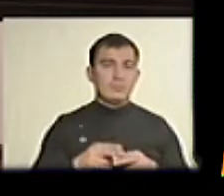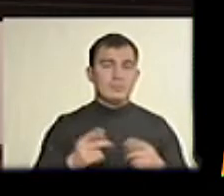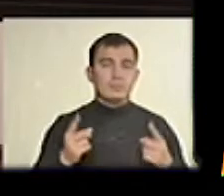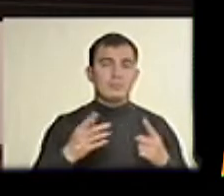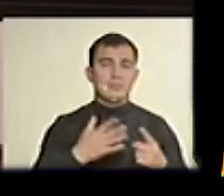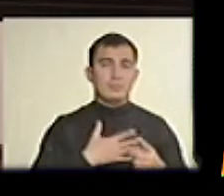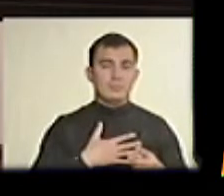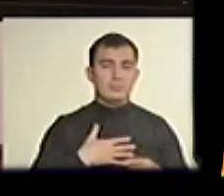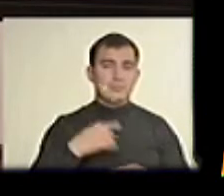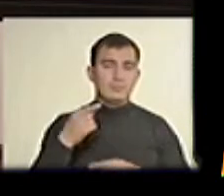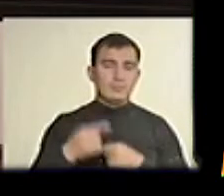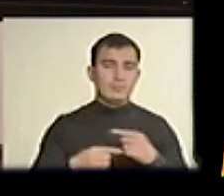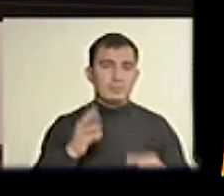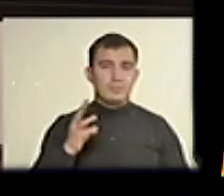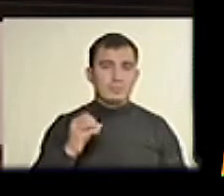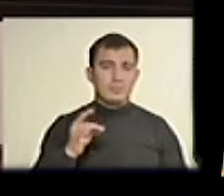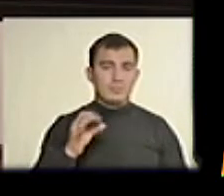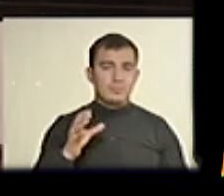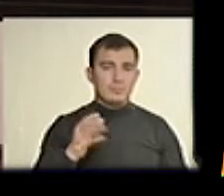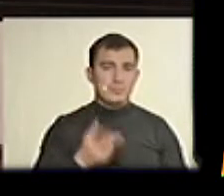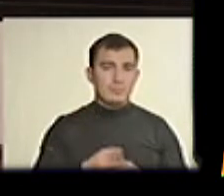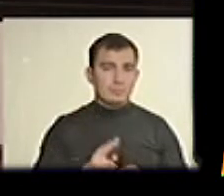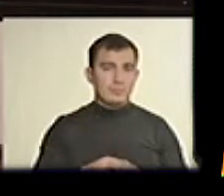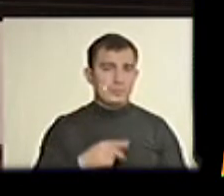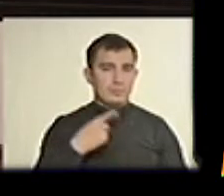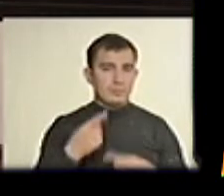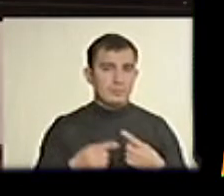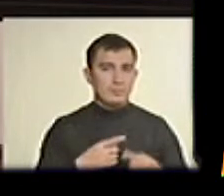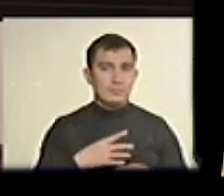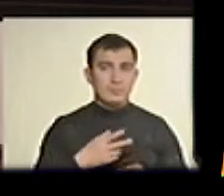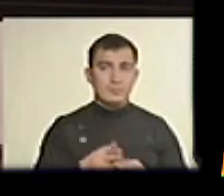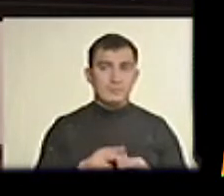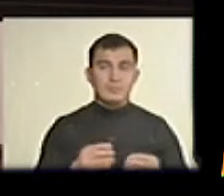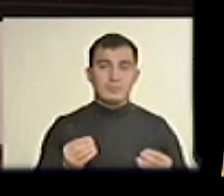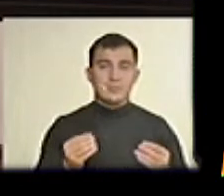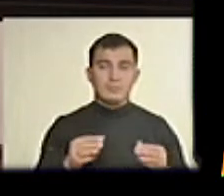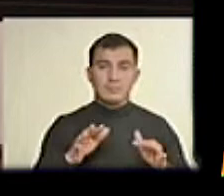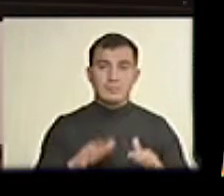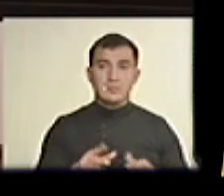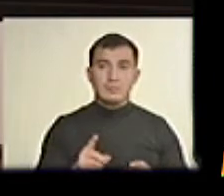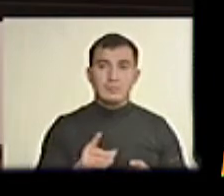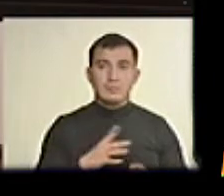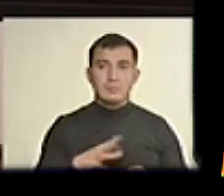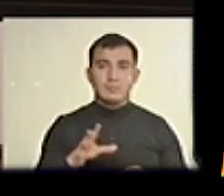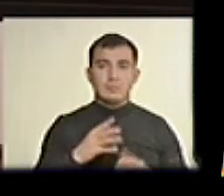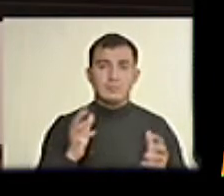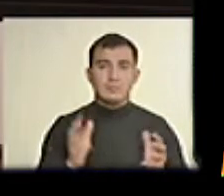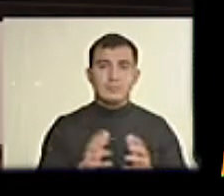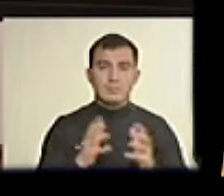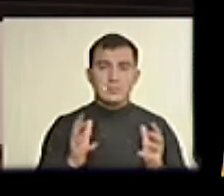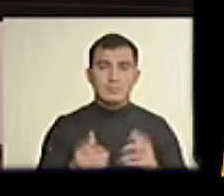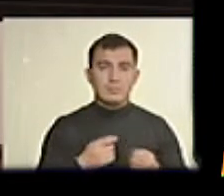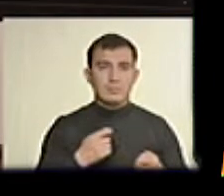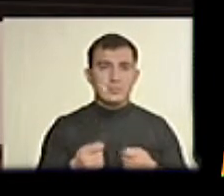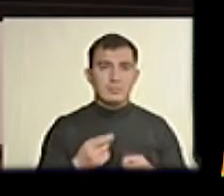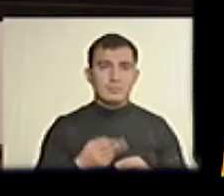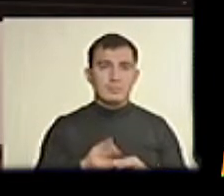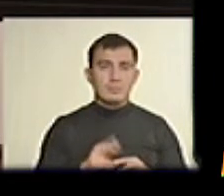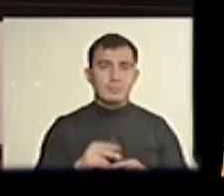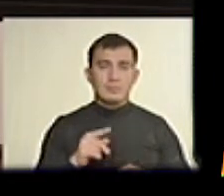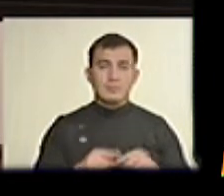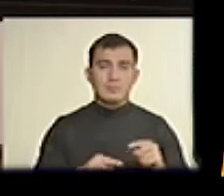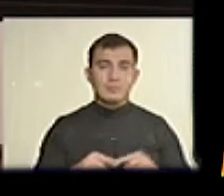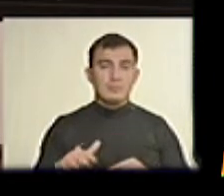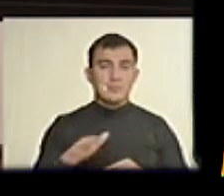merosimiz ekanligidan ham dalolat beradi. Bu maqomni biz asrab avaylashimiz, avlodlarga yetkazishimiz